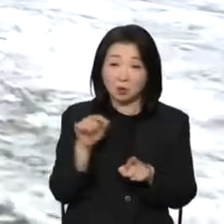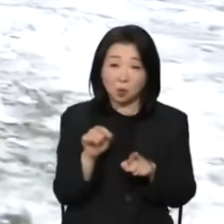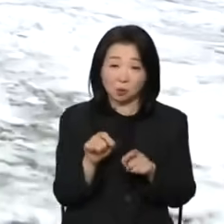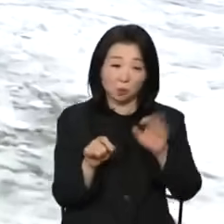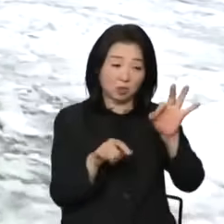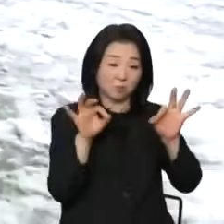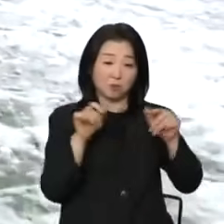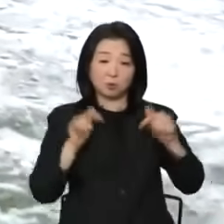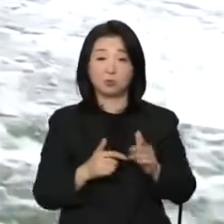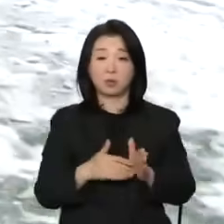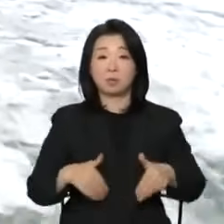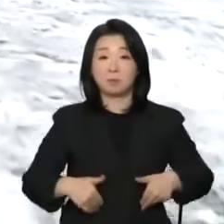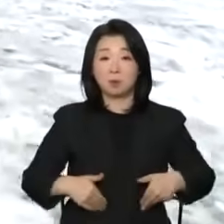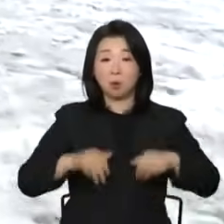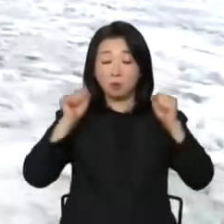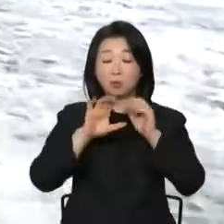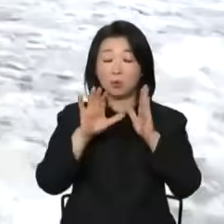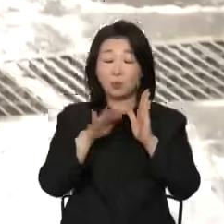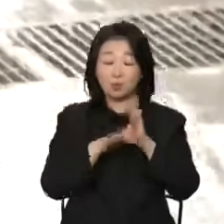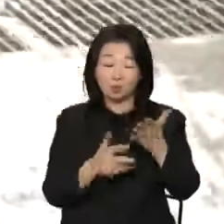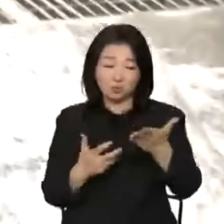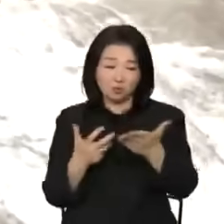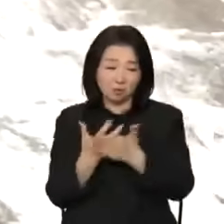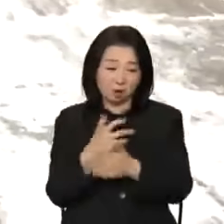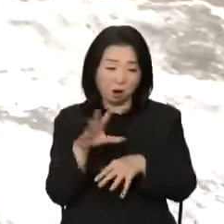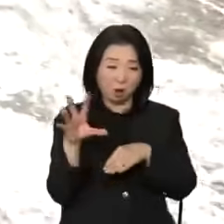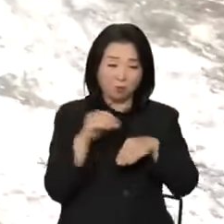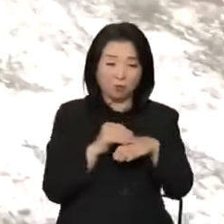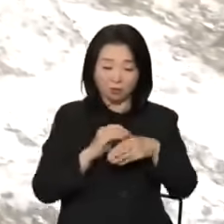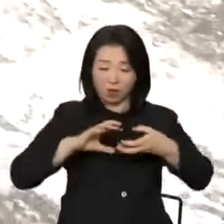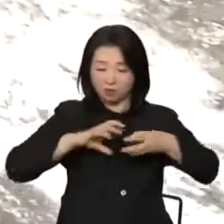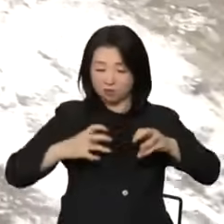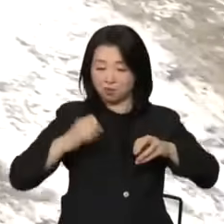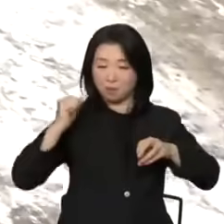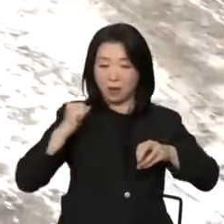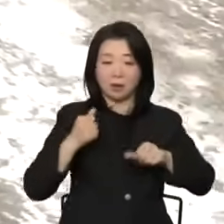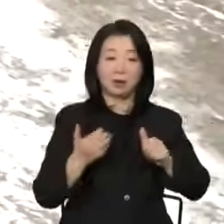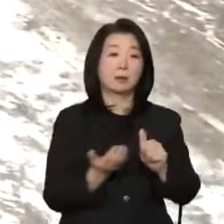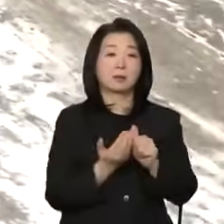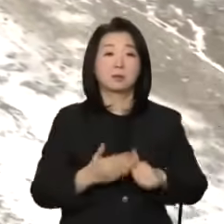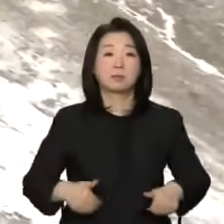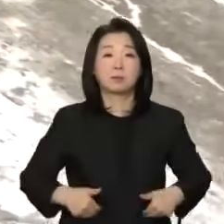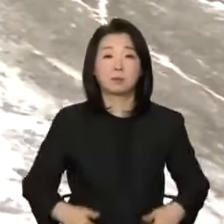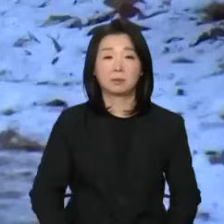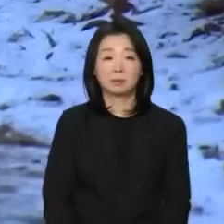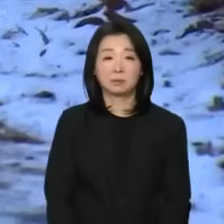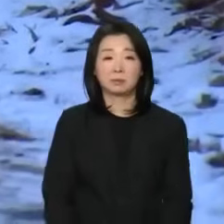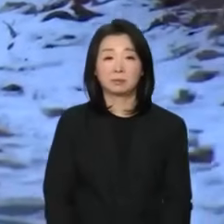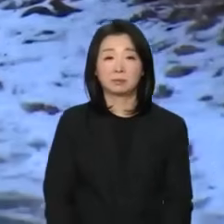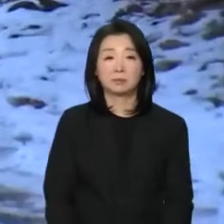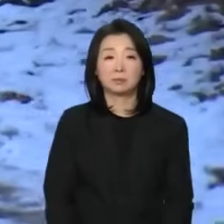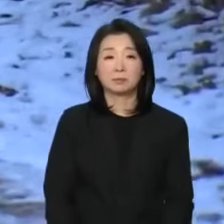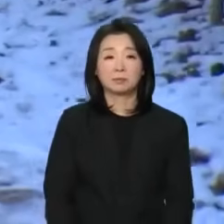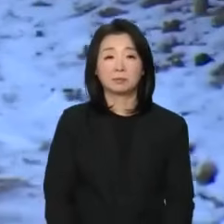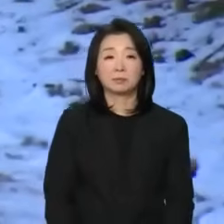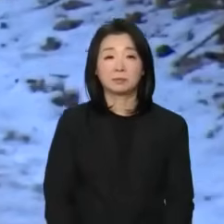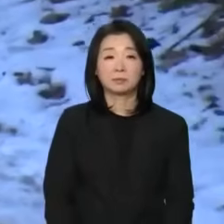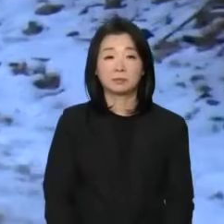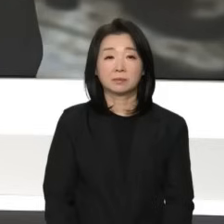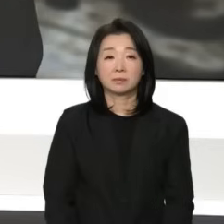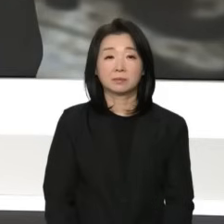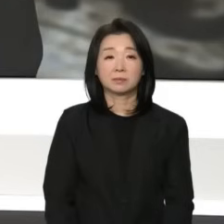통해 넘어졌을 때 충격을 흡수할 근육량을 늘리는 것도 도움이 됩니다. JTBC 강나현입니다.